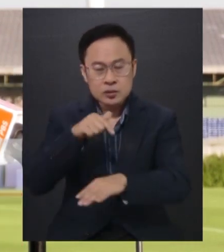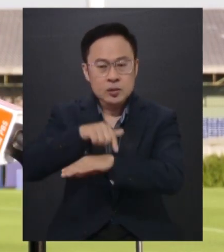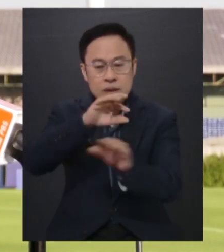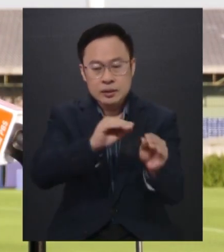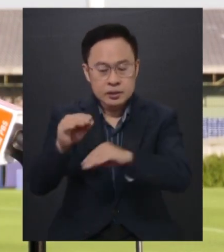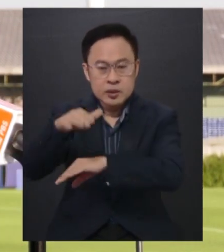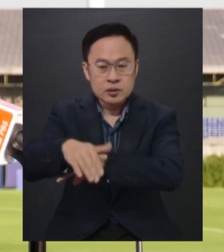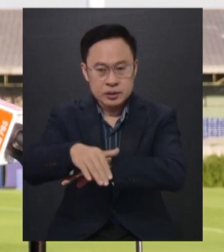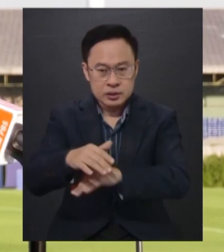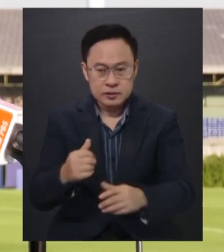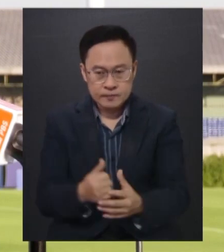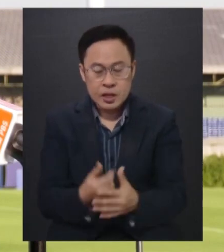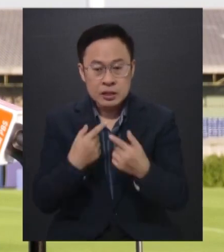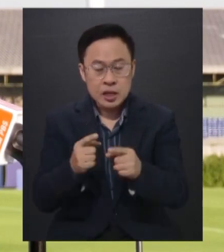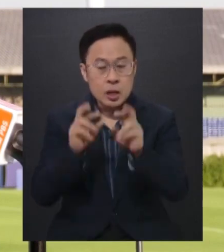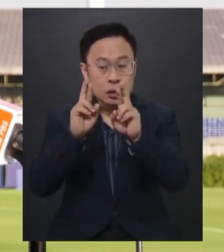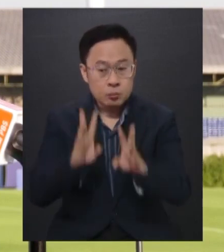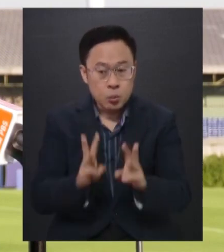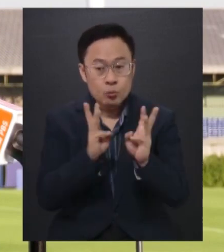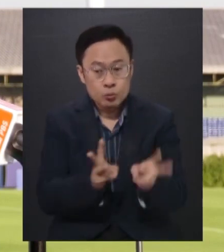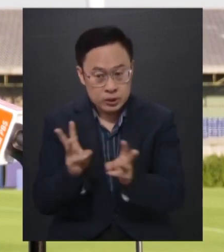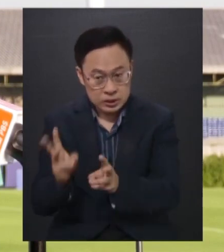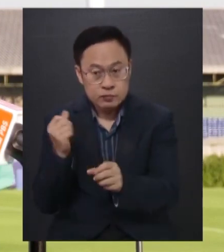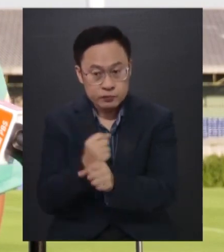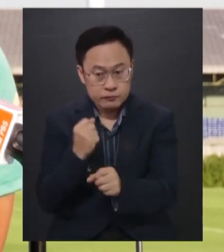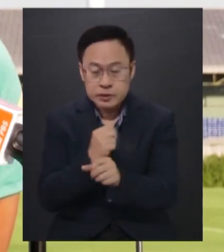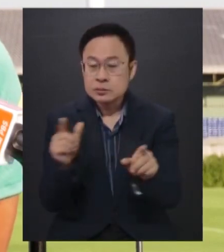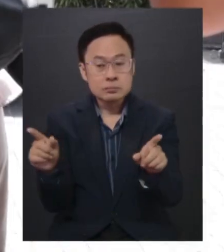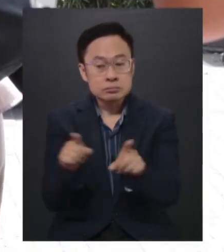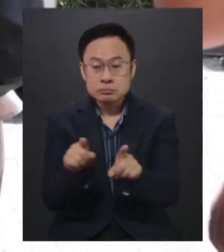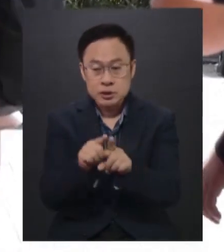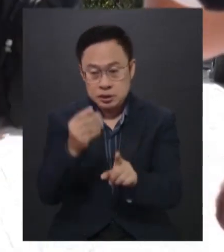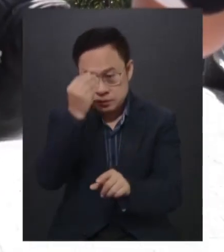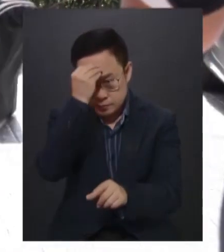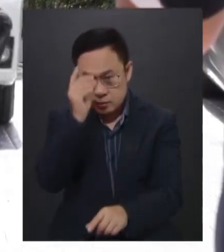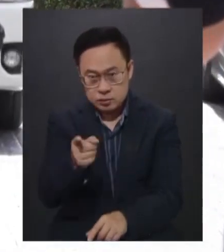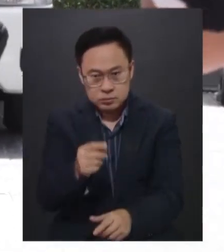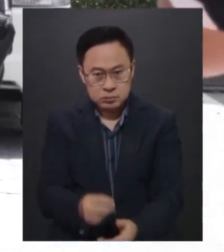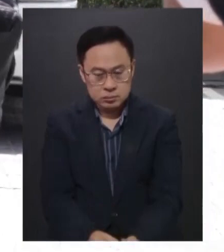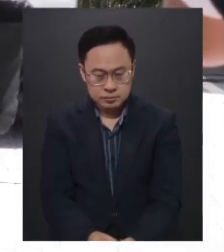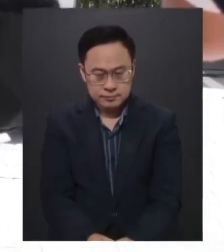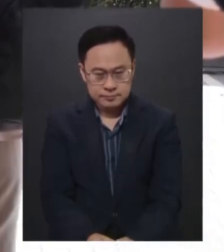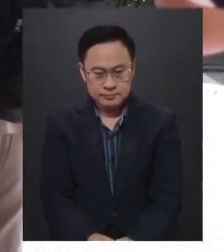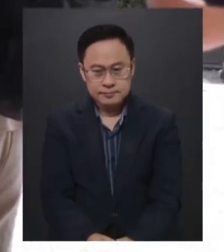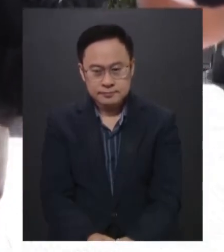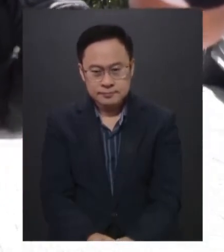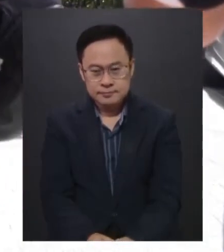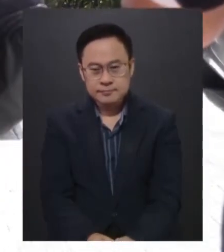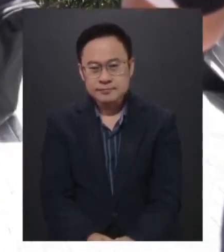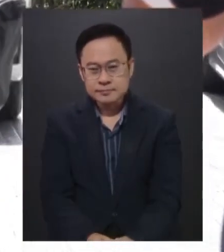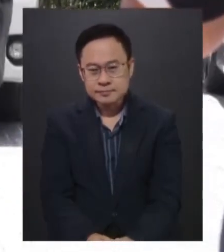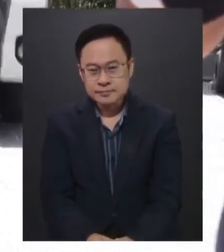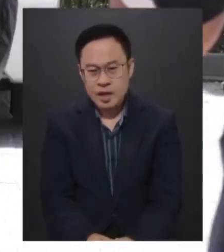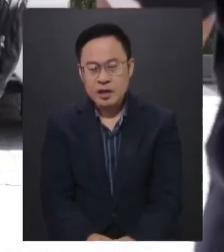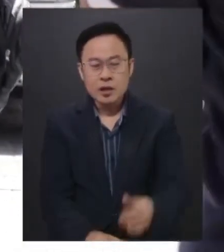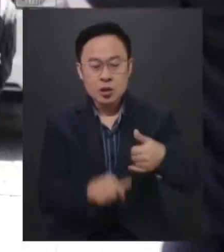ระบบการฝึกซ้อมหรือวิธีการก็จะเป็นญี่ปุ่น 100%ครับอ่านี่จักรพันธ์เบอกแล้วอย่างหนึมีอีกหนนักเตะค่ะ